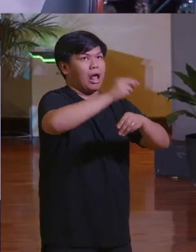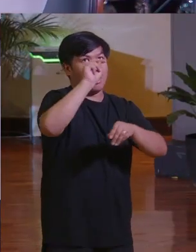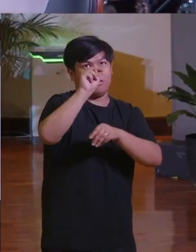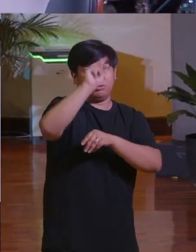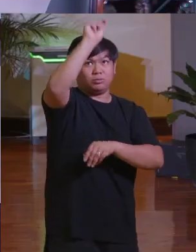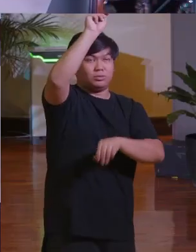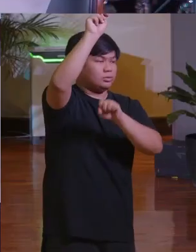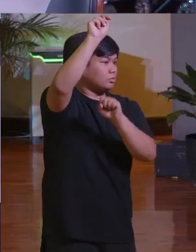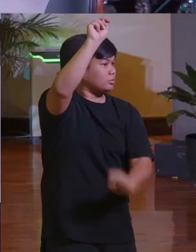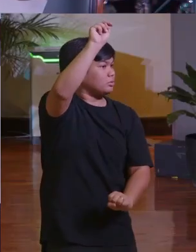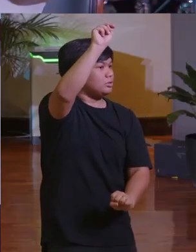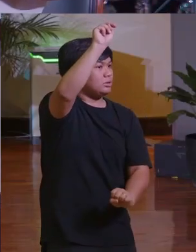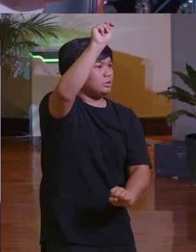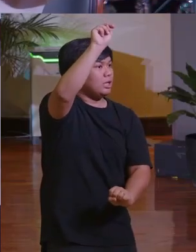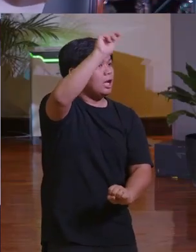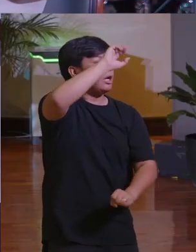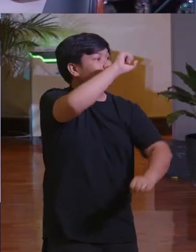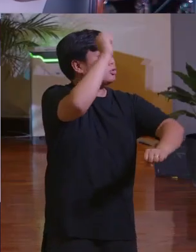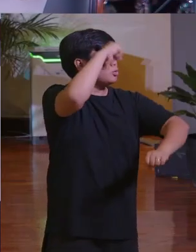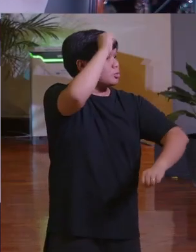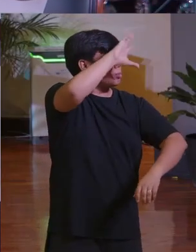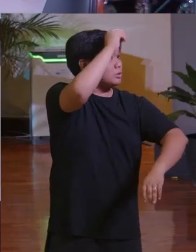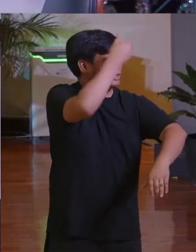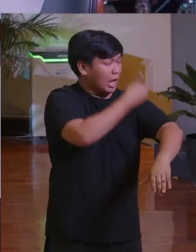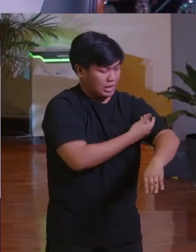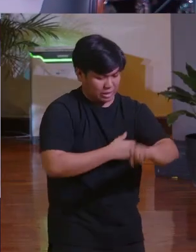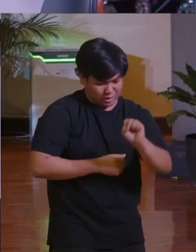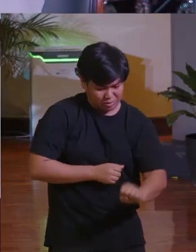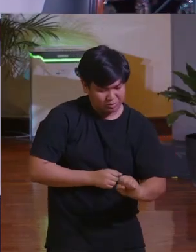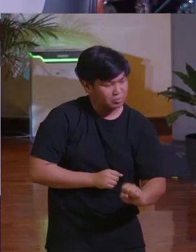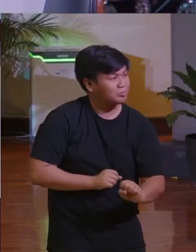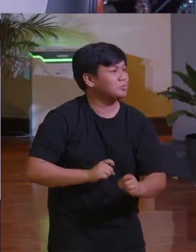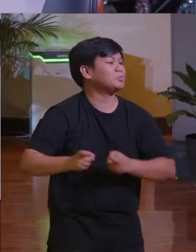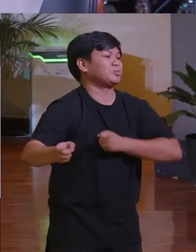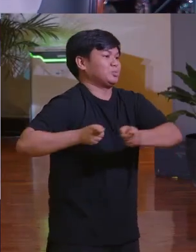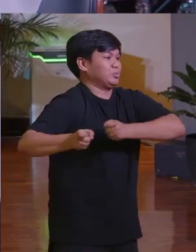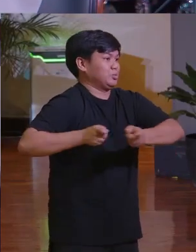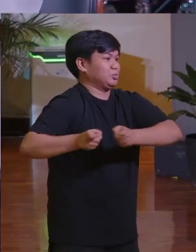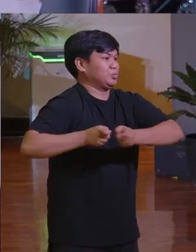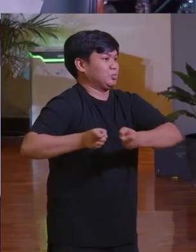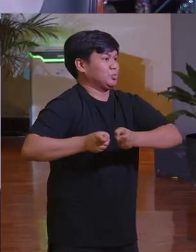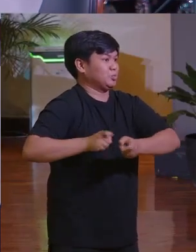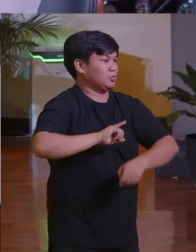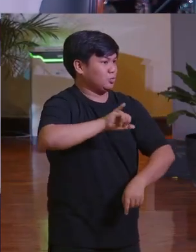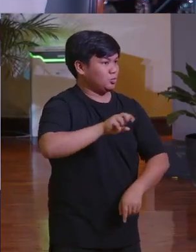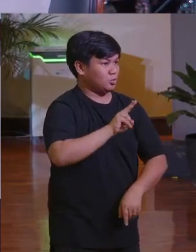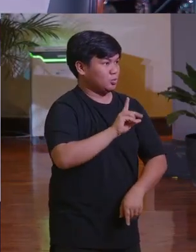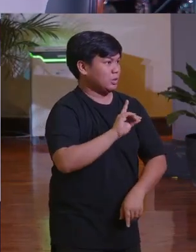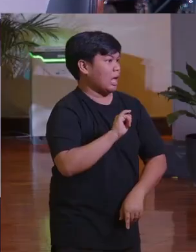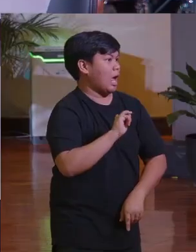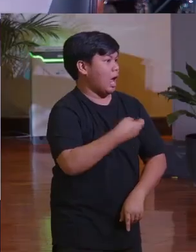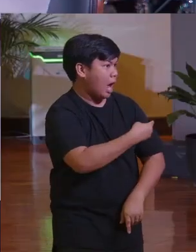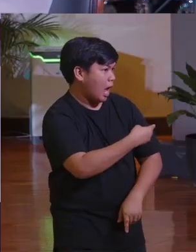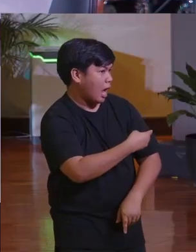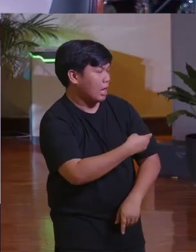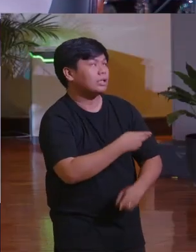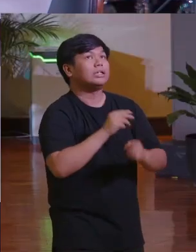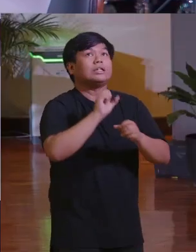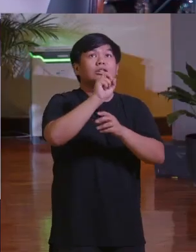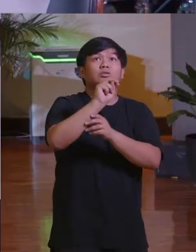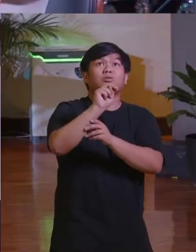10 tribes of Israel. Ang tawag po sa kanila, Israel. Nagkaroon ng Southern